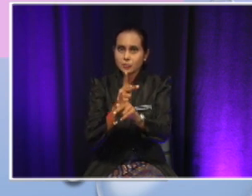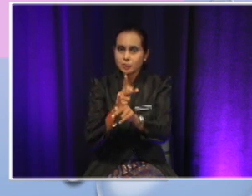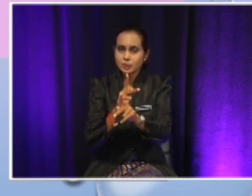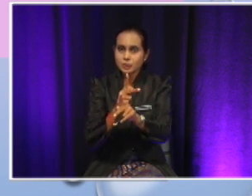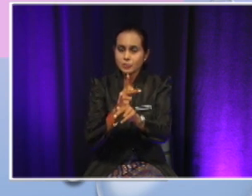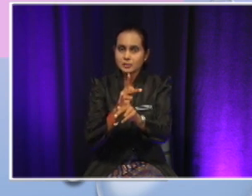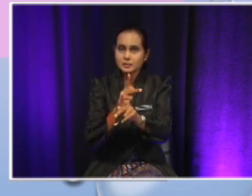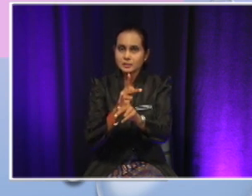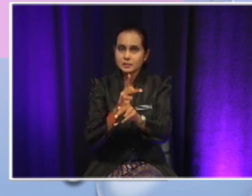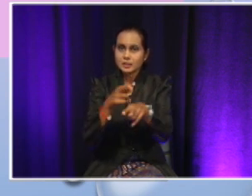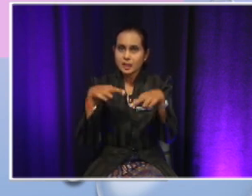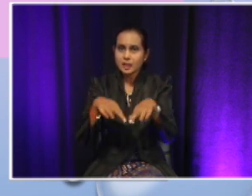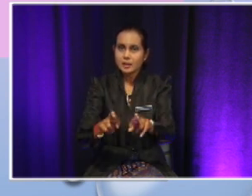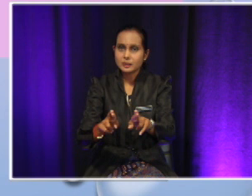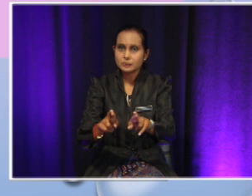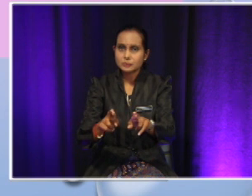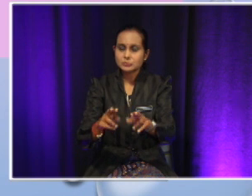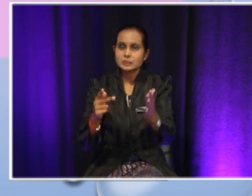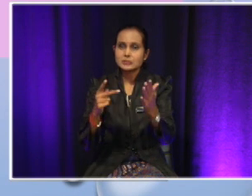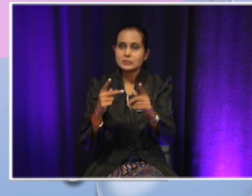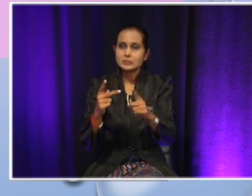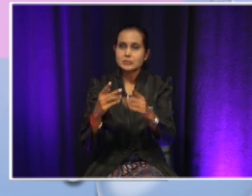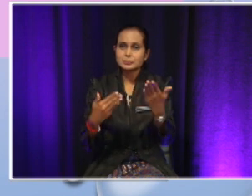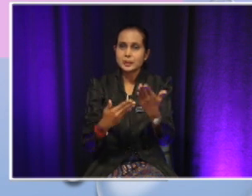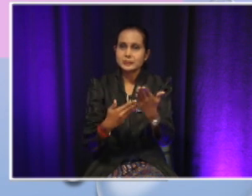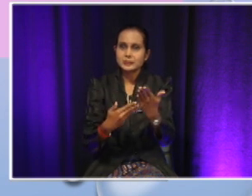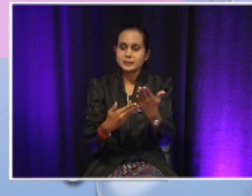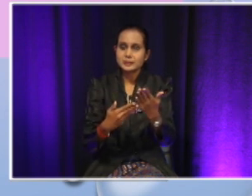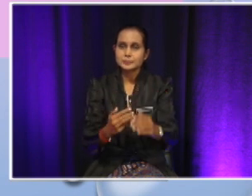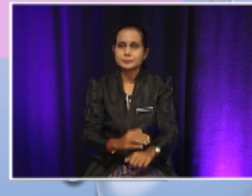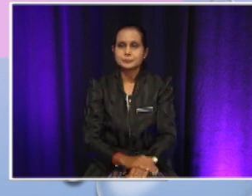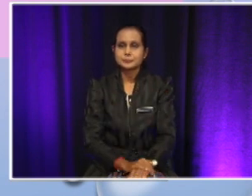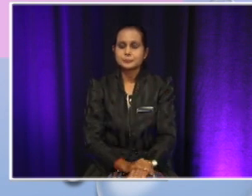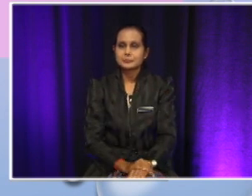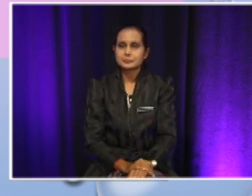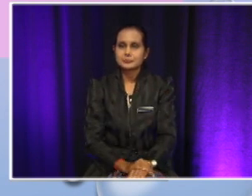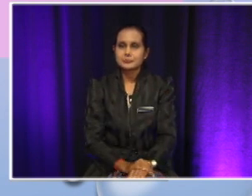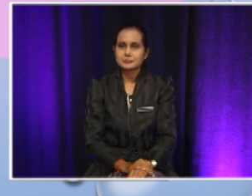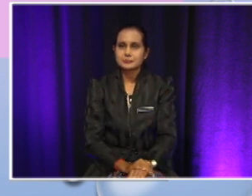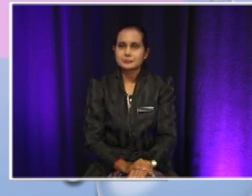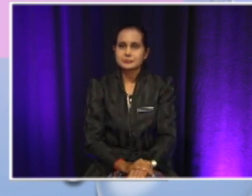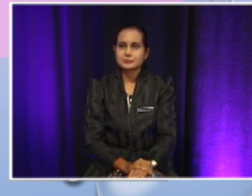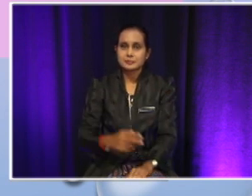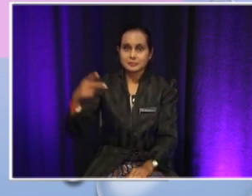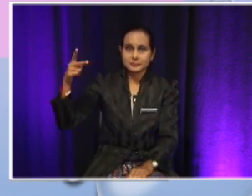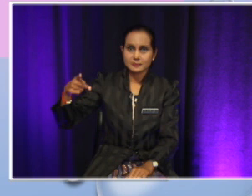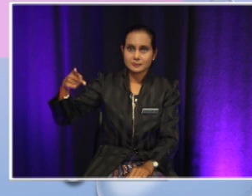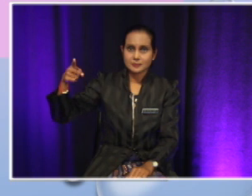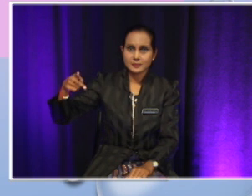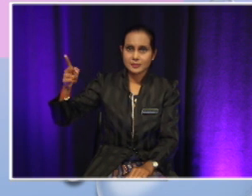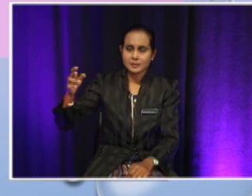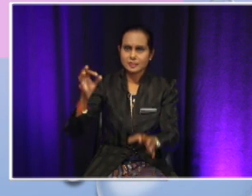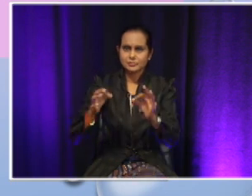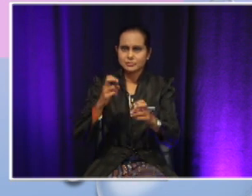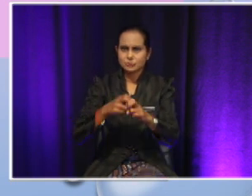terus ke bateri dan beban. Yang ini, kalaulah susah untuk